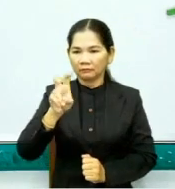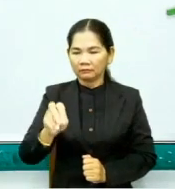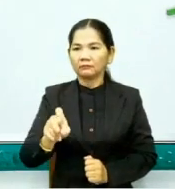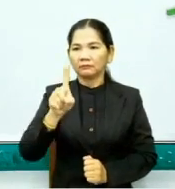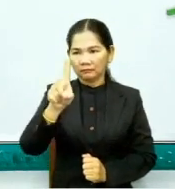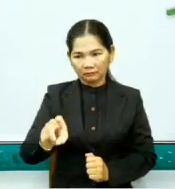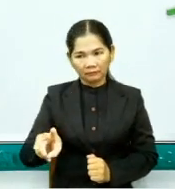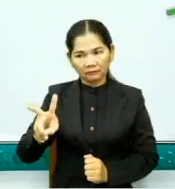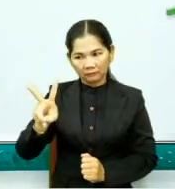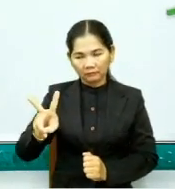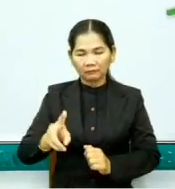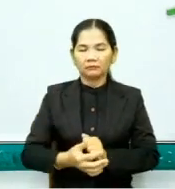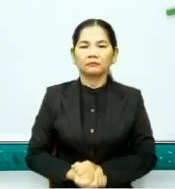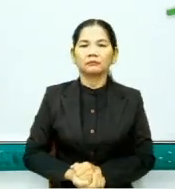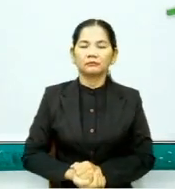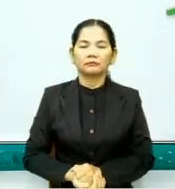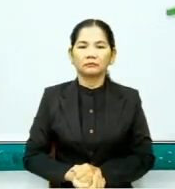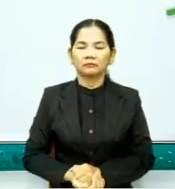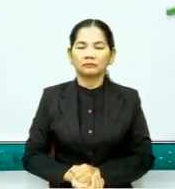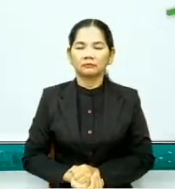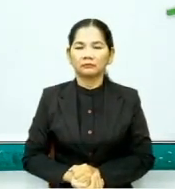ดับปี